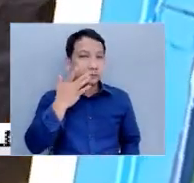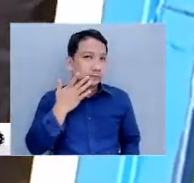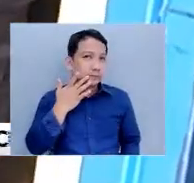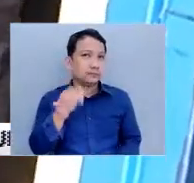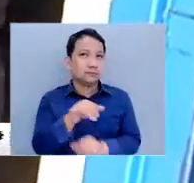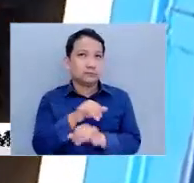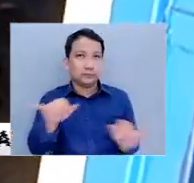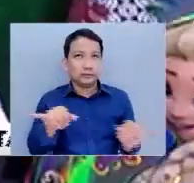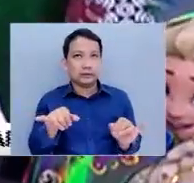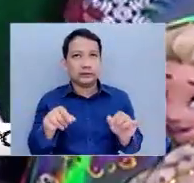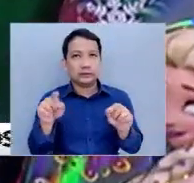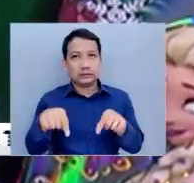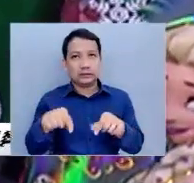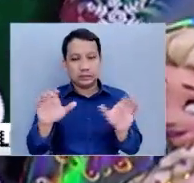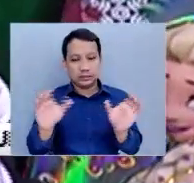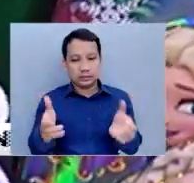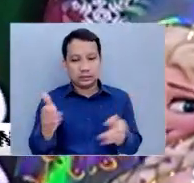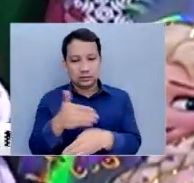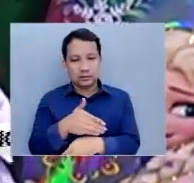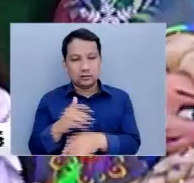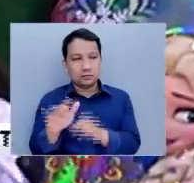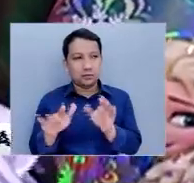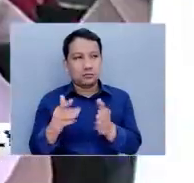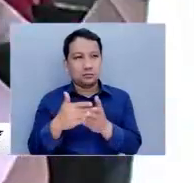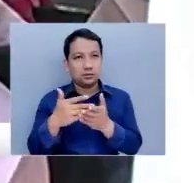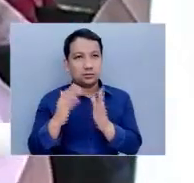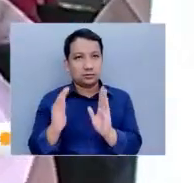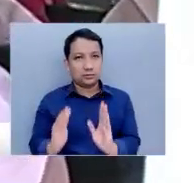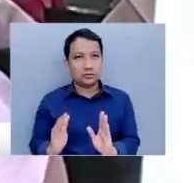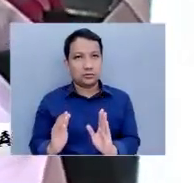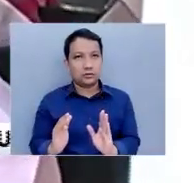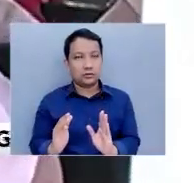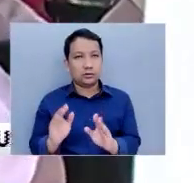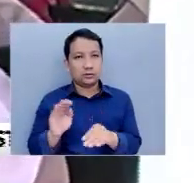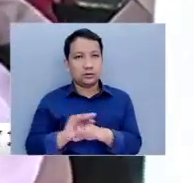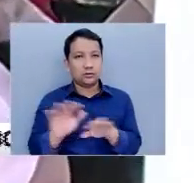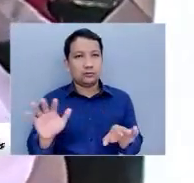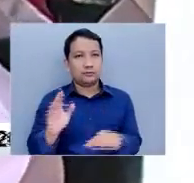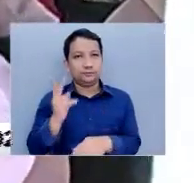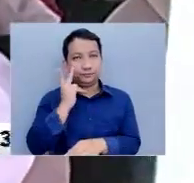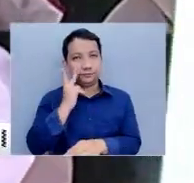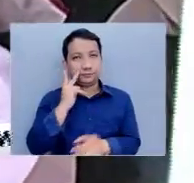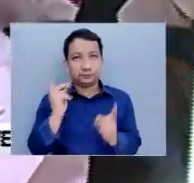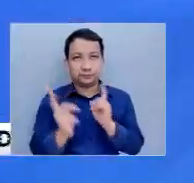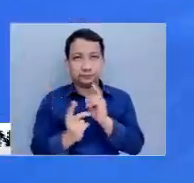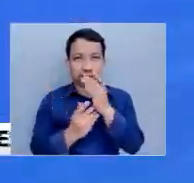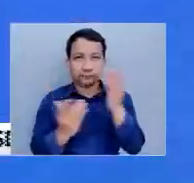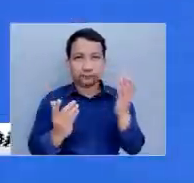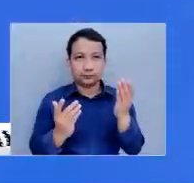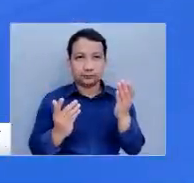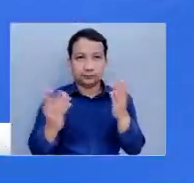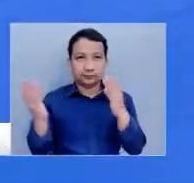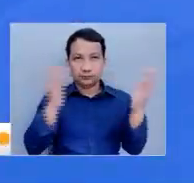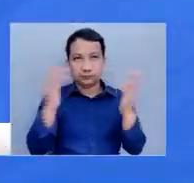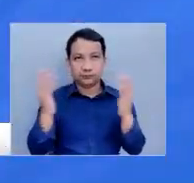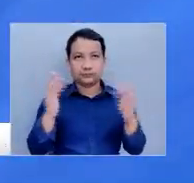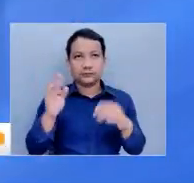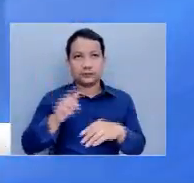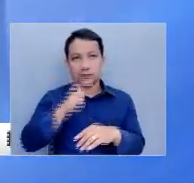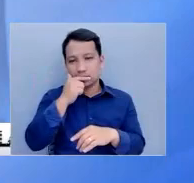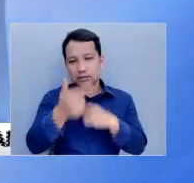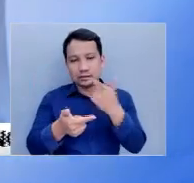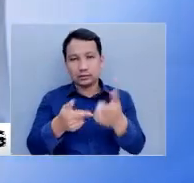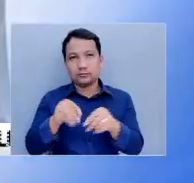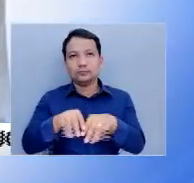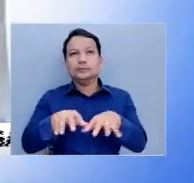sa nasa iisang kwarto ang maraming mga mag-aaral, nakakaapekto rin ang pabago-bagong panahon. Napapasa ang virus na nagdudulot